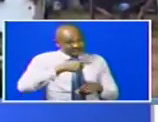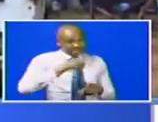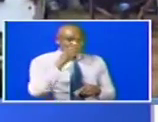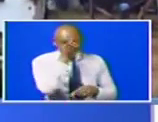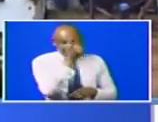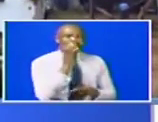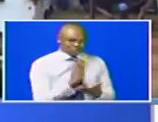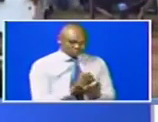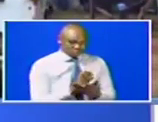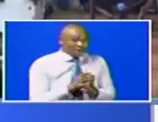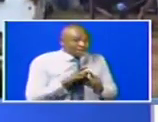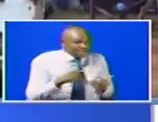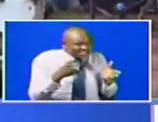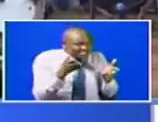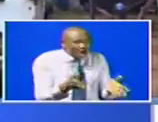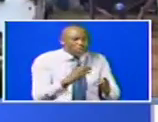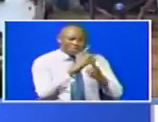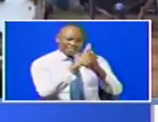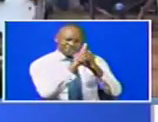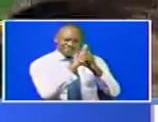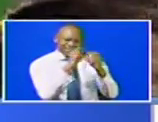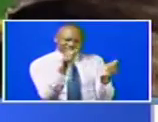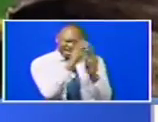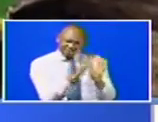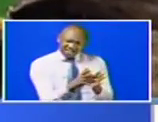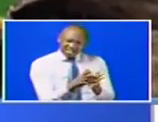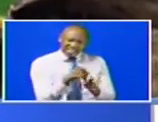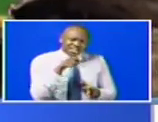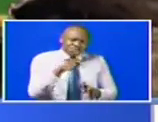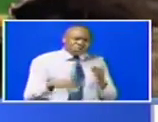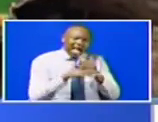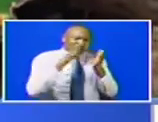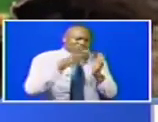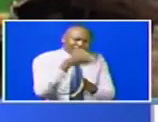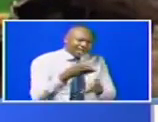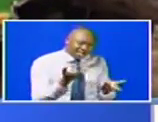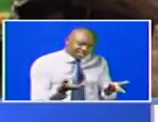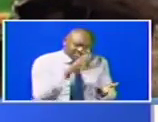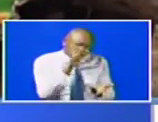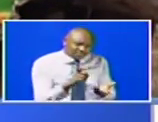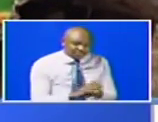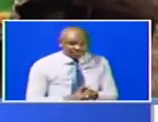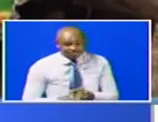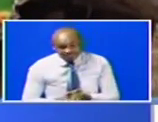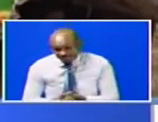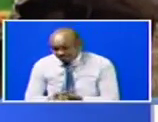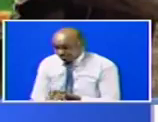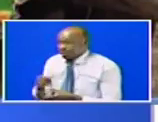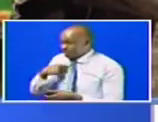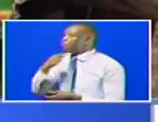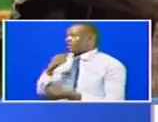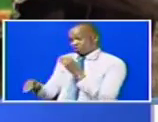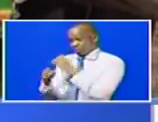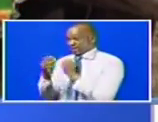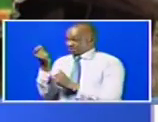uendeshaji magari. Lakini katika defensive driving ni kipi cha ziada ambacho unajifunza? Labda nikiongezea tu